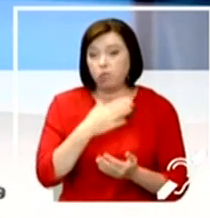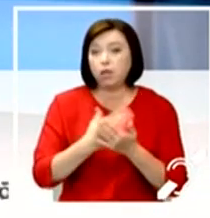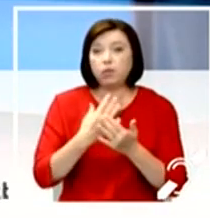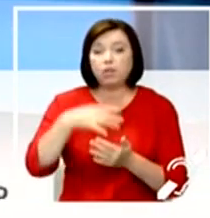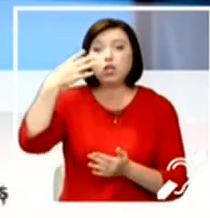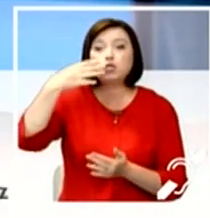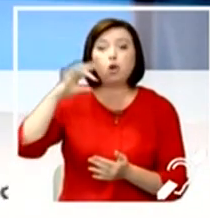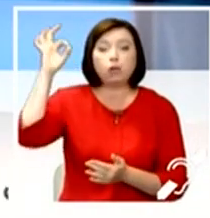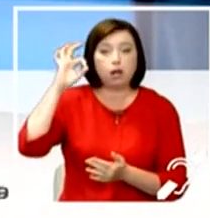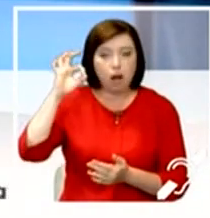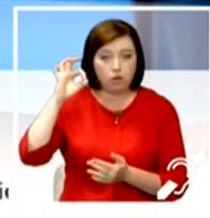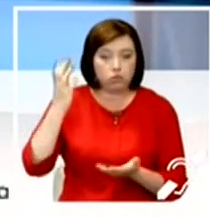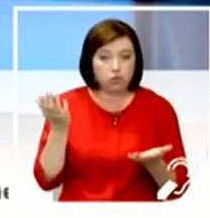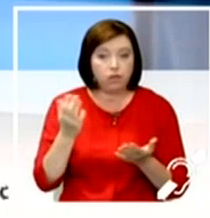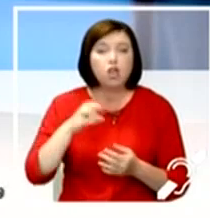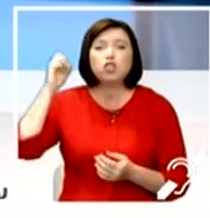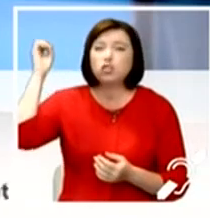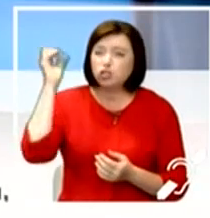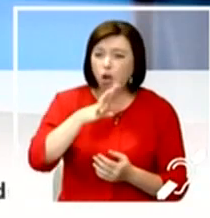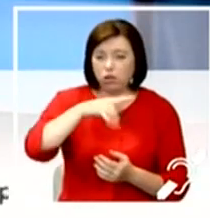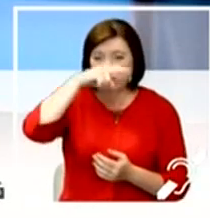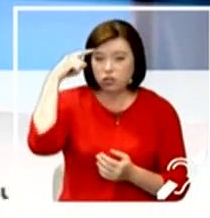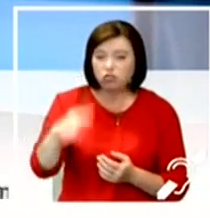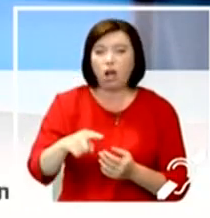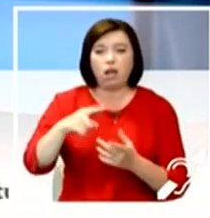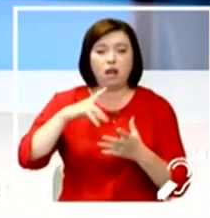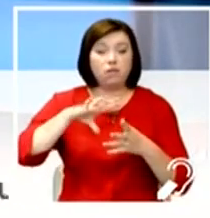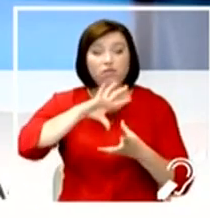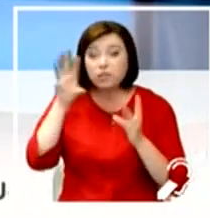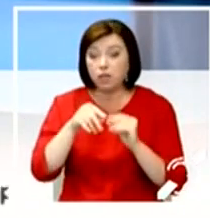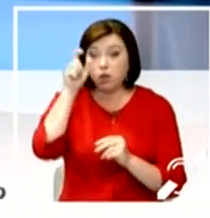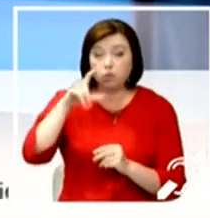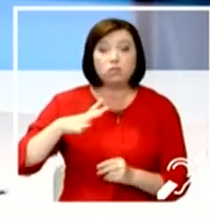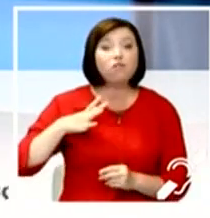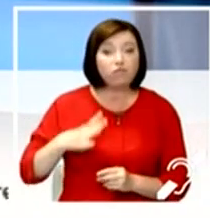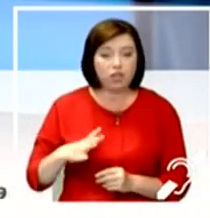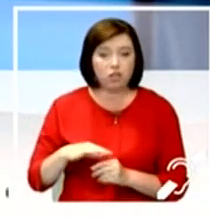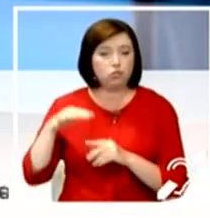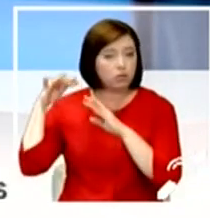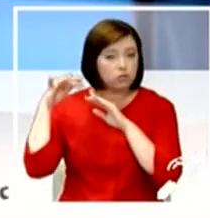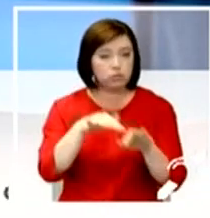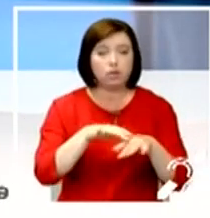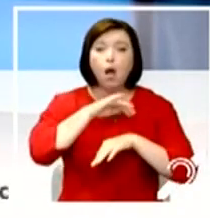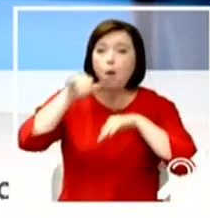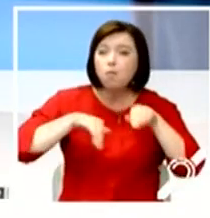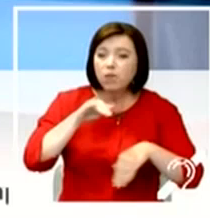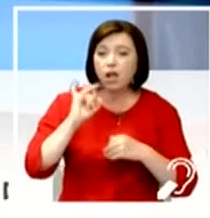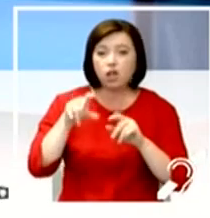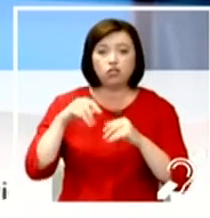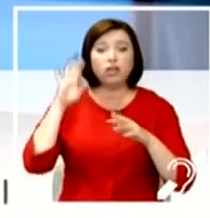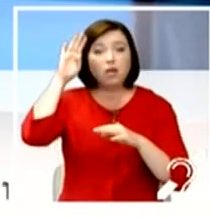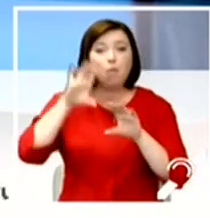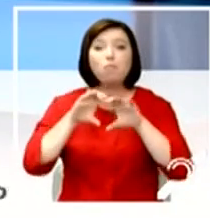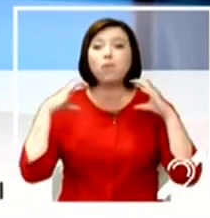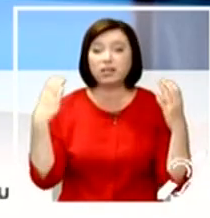aproape 40 de grade Celsius. Soarele torid și zăpușala i-au făcut pe mulți locuitori să ia cu asalt plajele și piscinele din